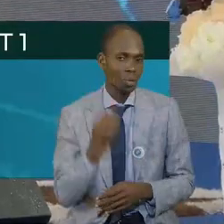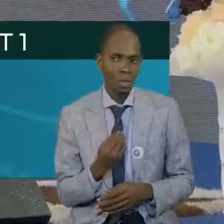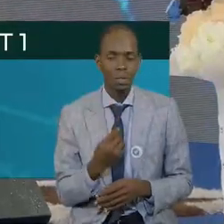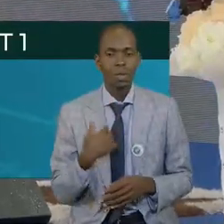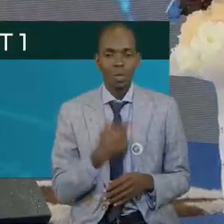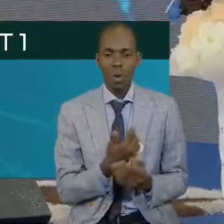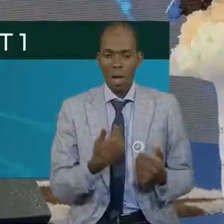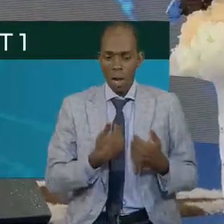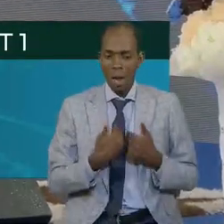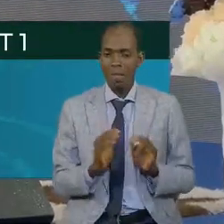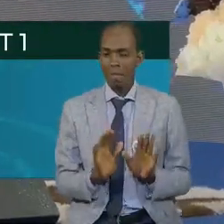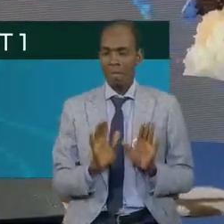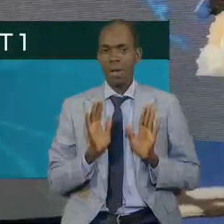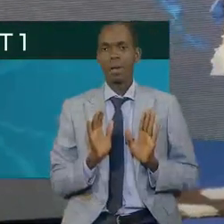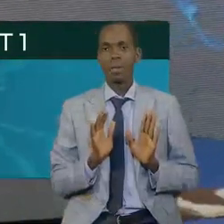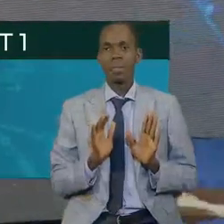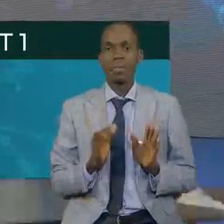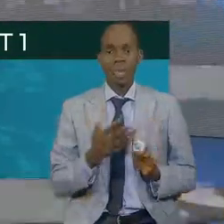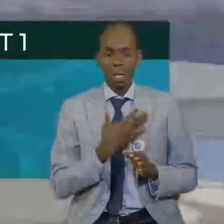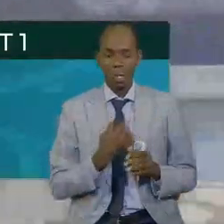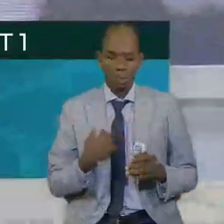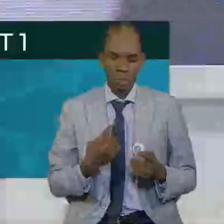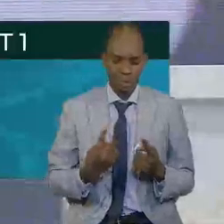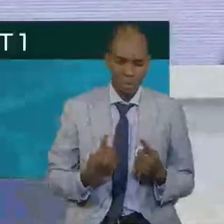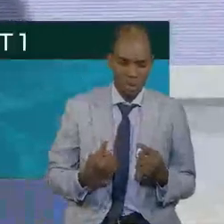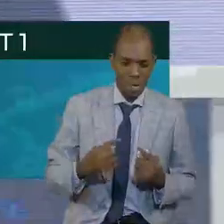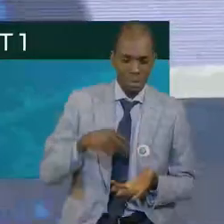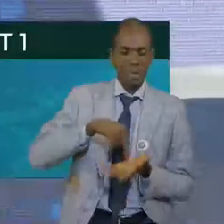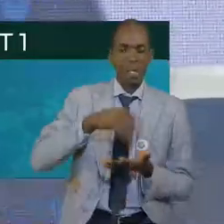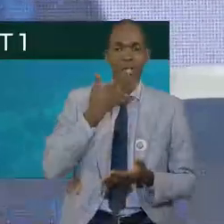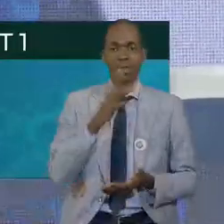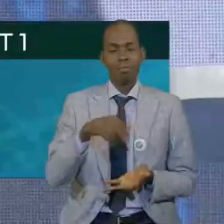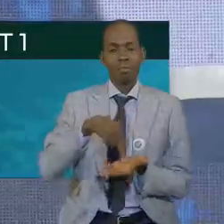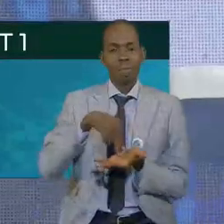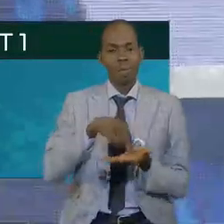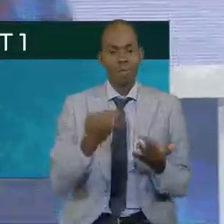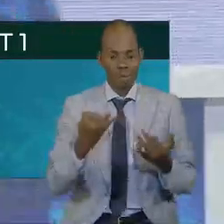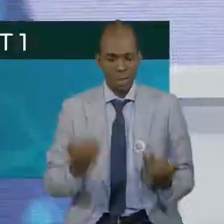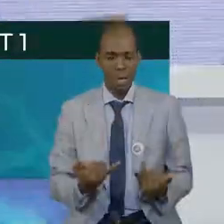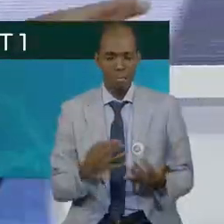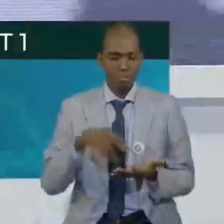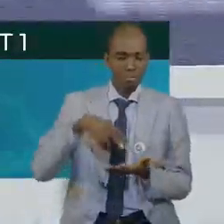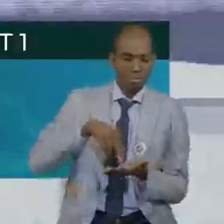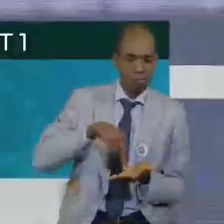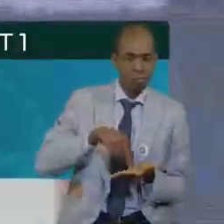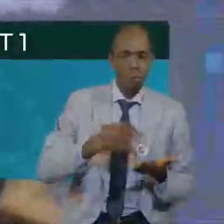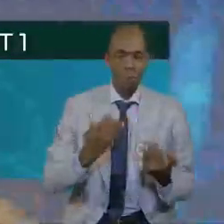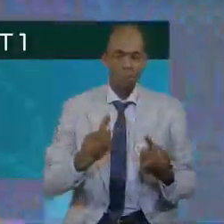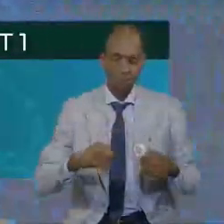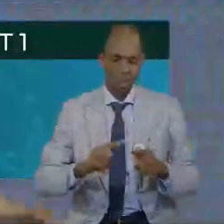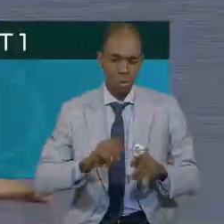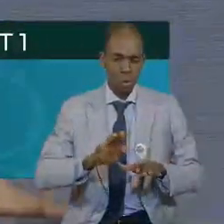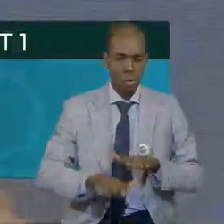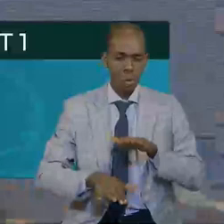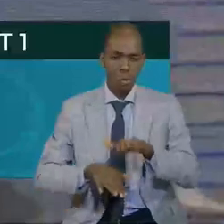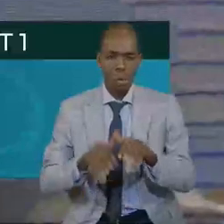Nous craignons. Eventually we're standing. Finalement, nous restons debout. We want to walk. Mais nous voulons marcher. As we're trying to walk without